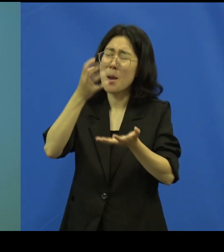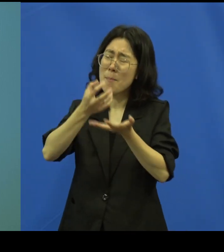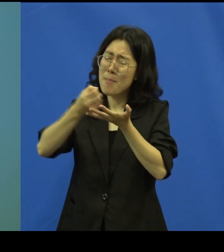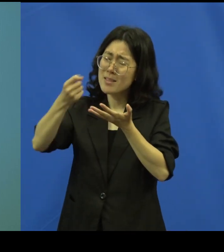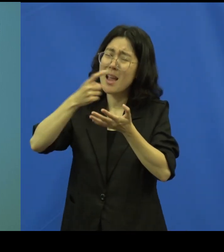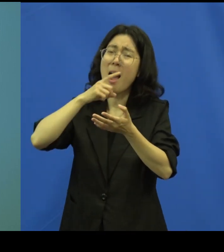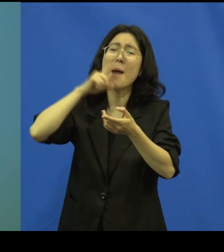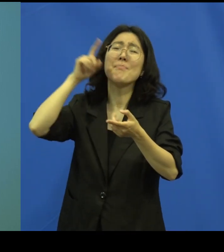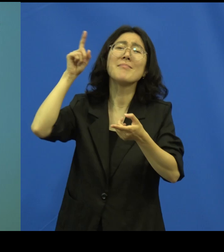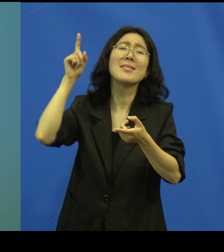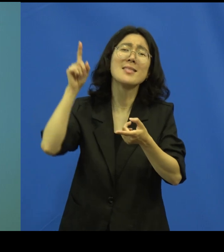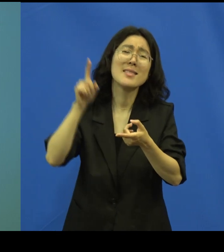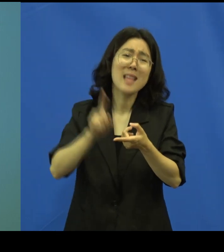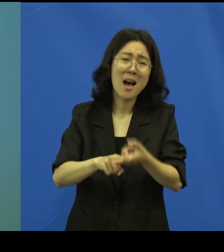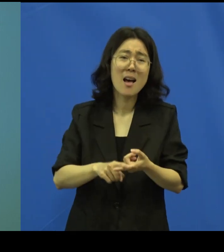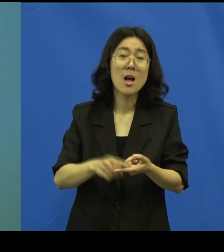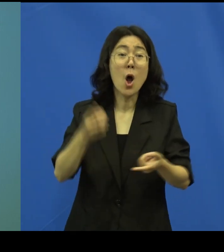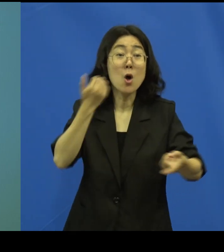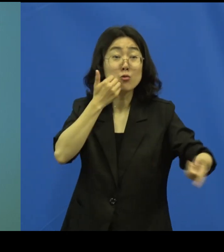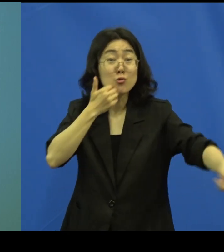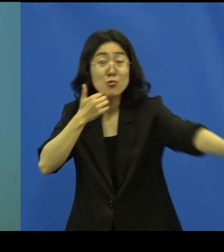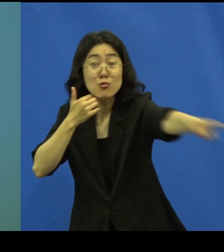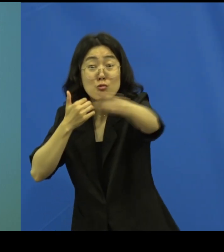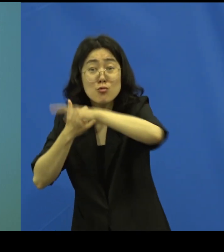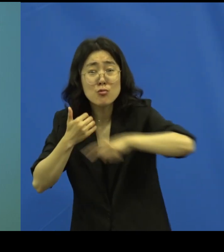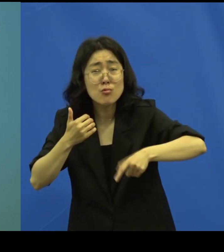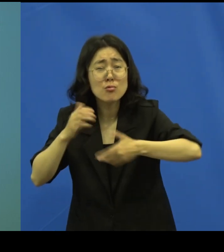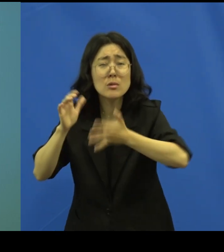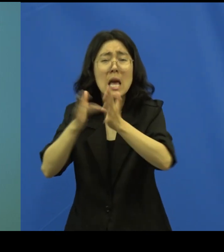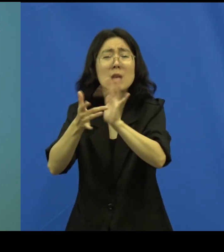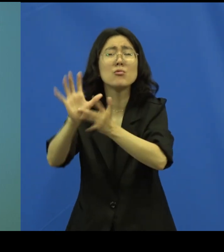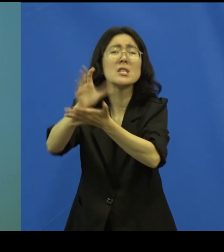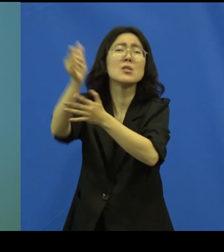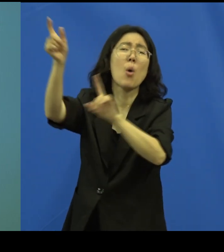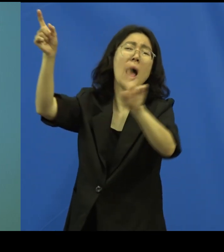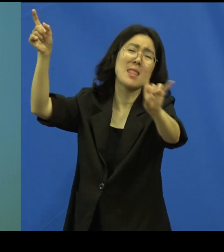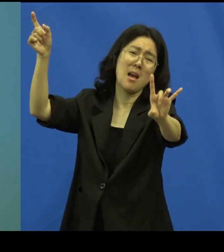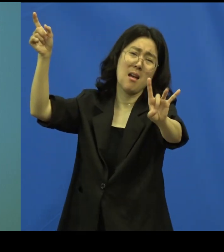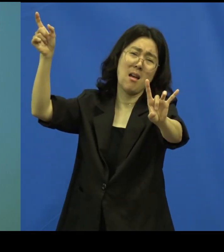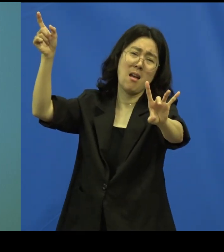영광을 받으시기에 합당하시는 분은 오직 한 분밖에 없어요.